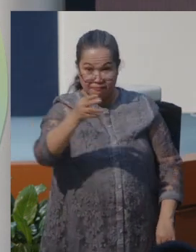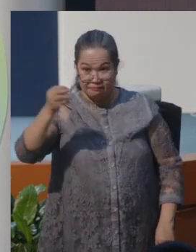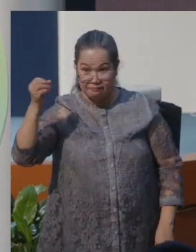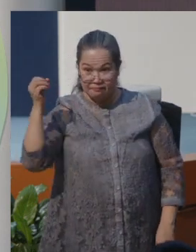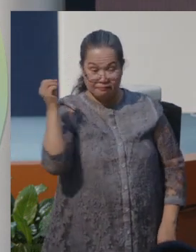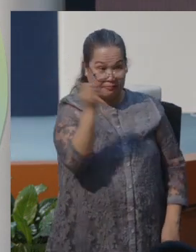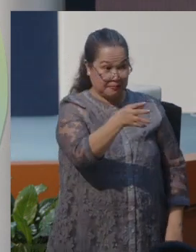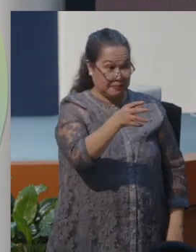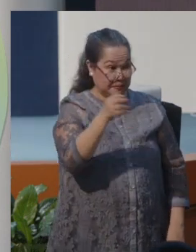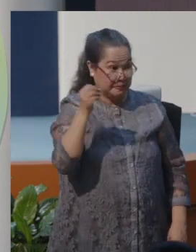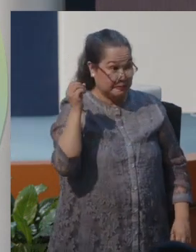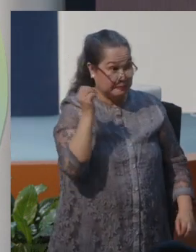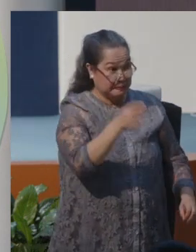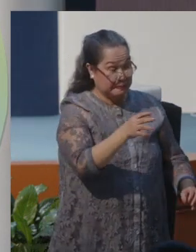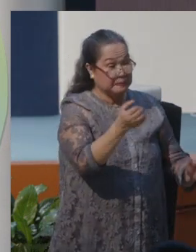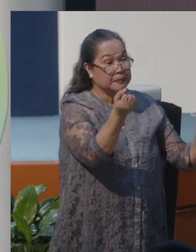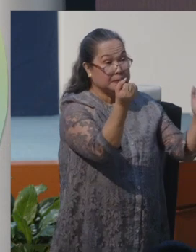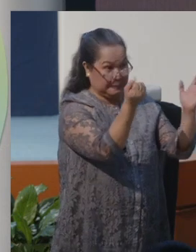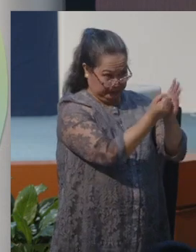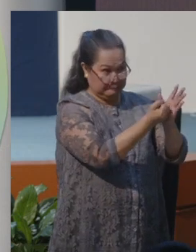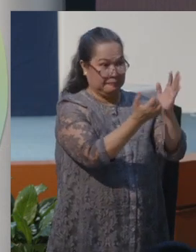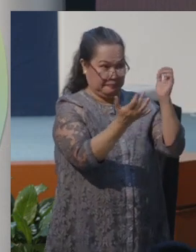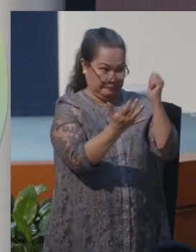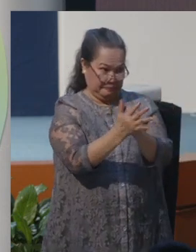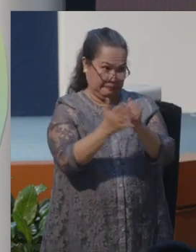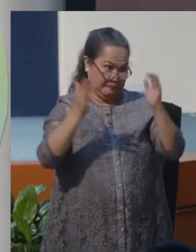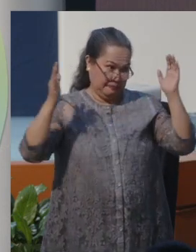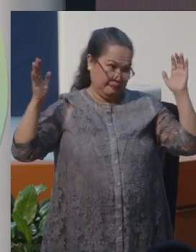hindi pa siya namatay, pinako siya sa krus.